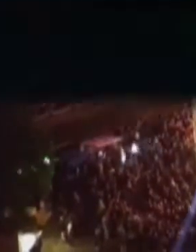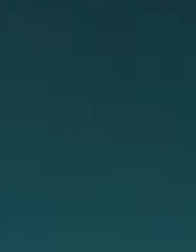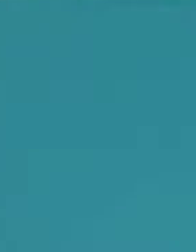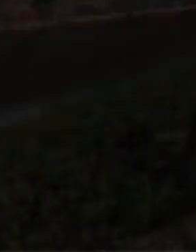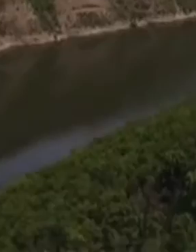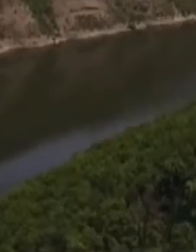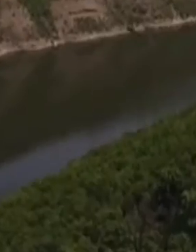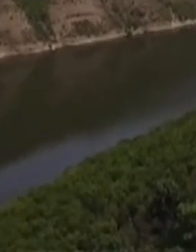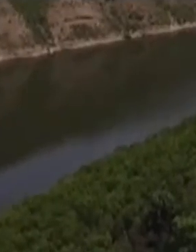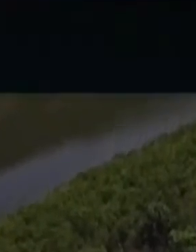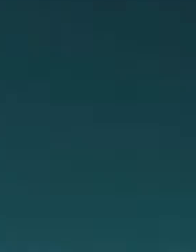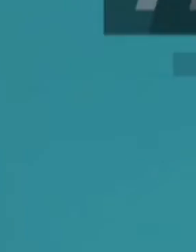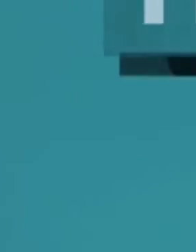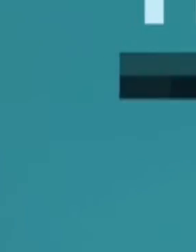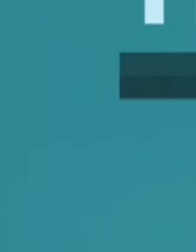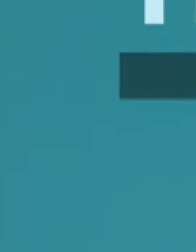Музика